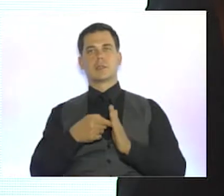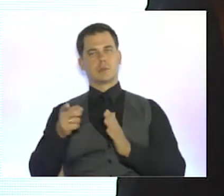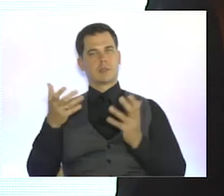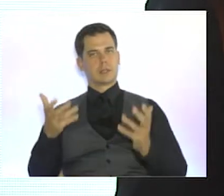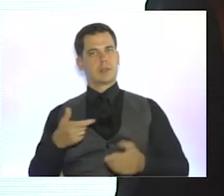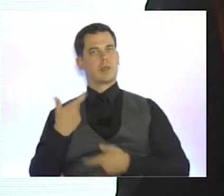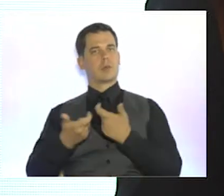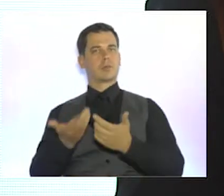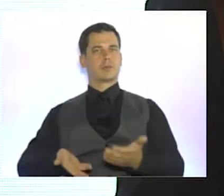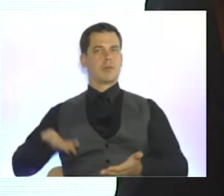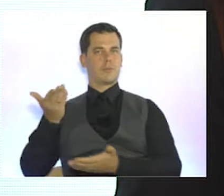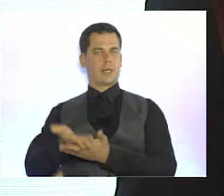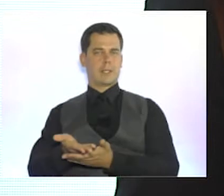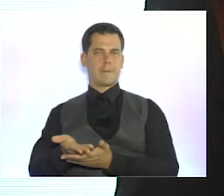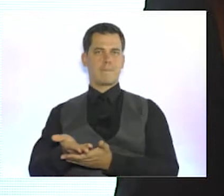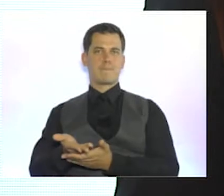tą ofertę